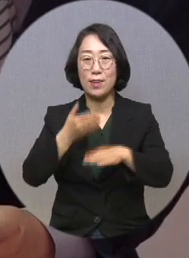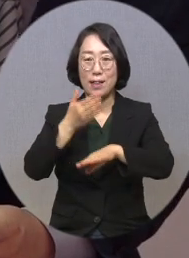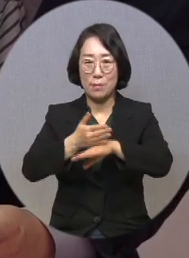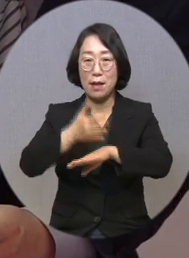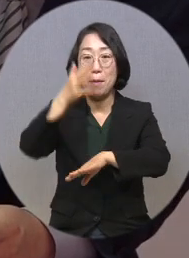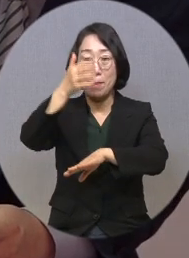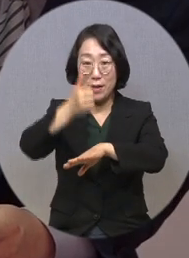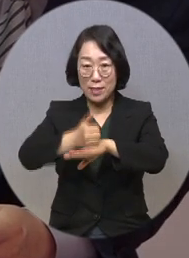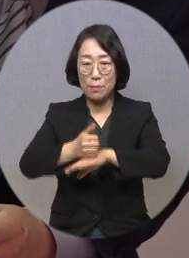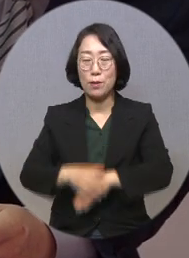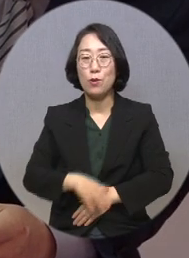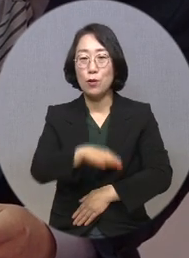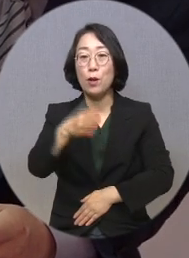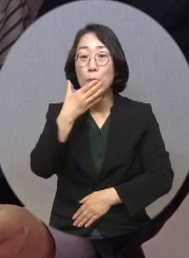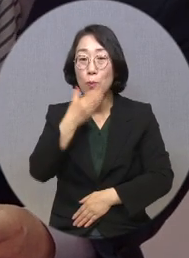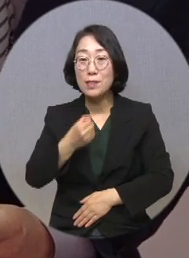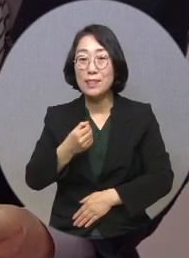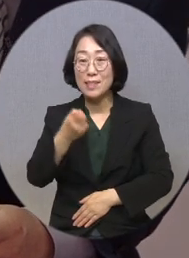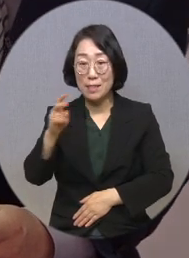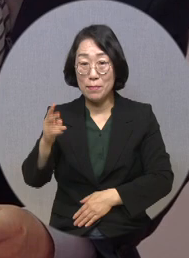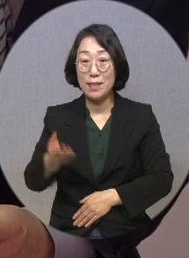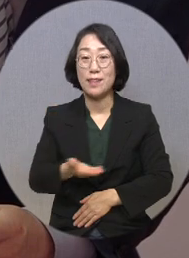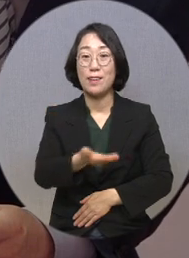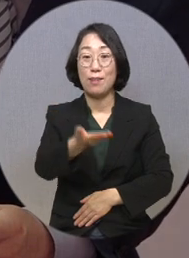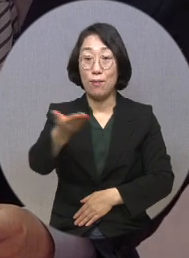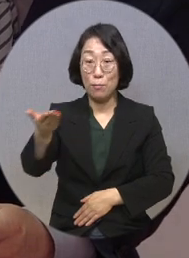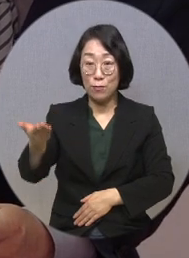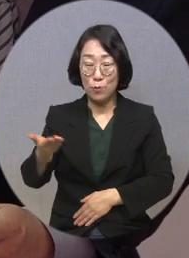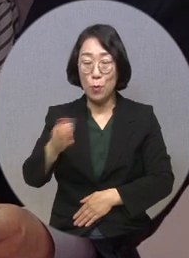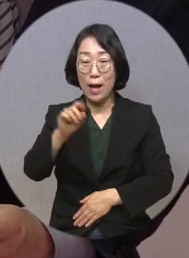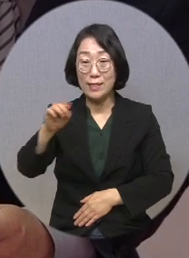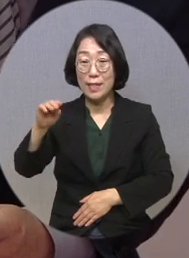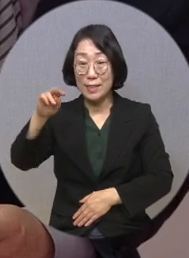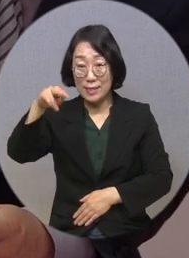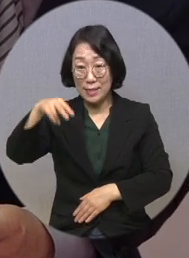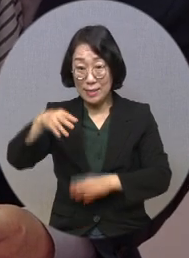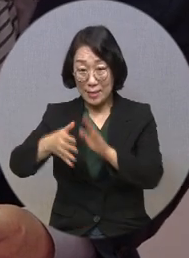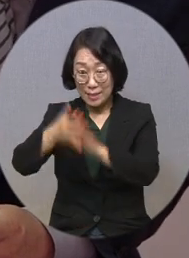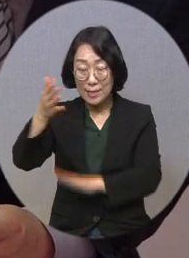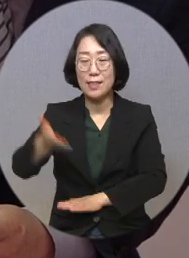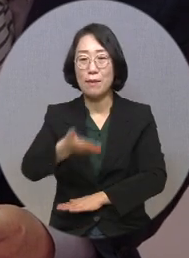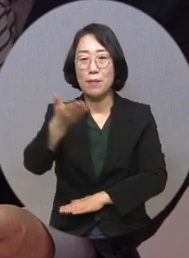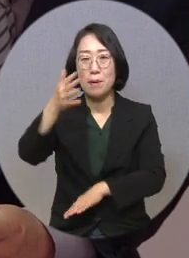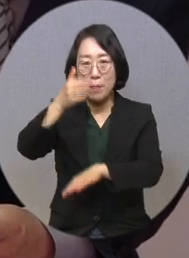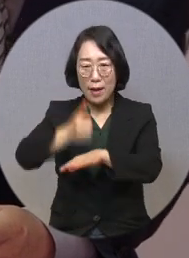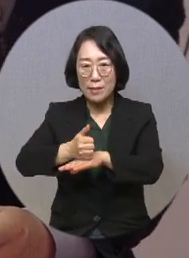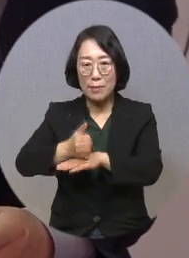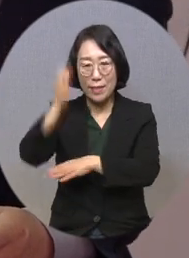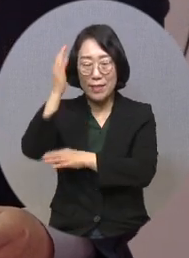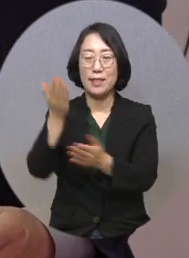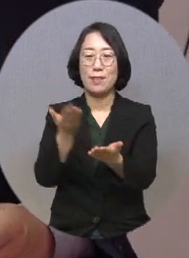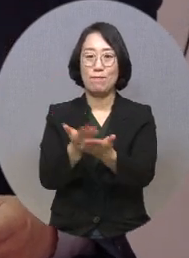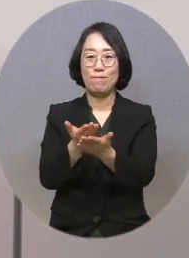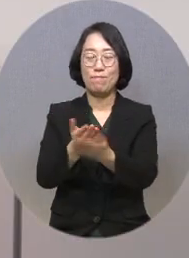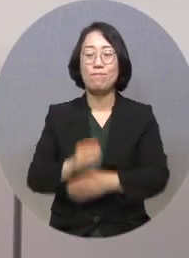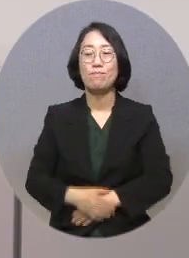끝으로 우리 복지TV 시청자 여러분과 아산시민 여러분께 마지막 인사 말씀 부탁드리겠습니다. 네,